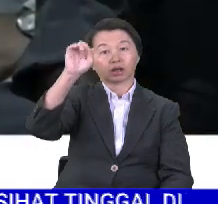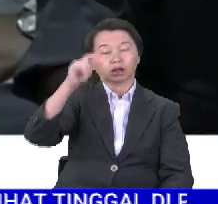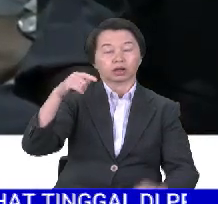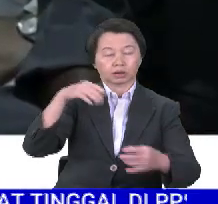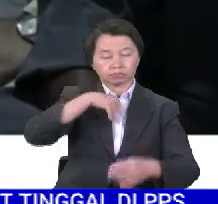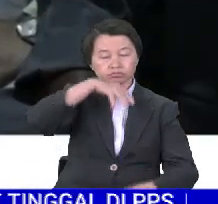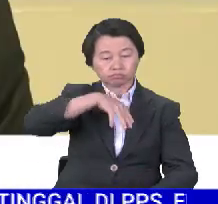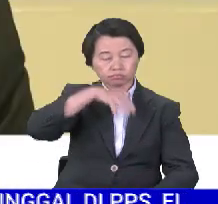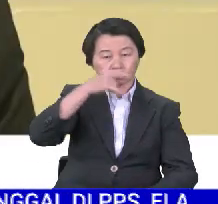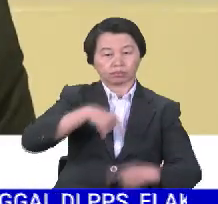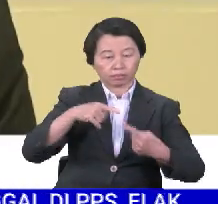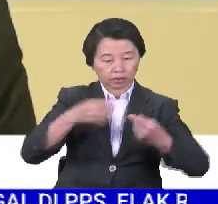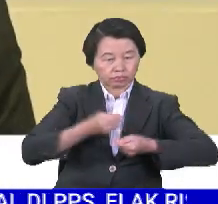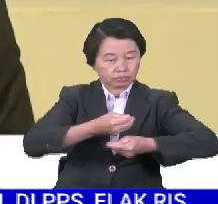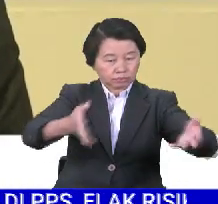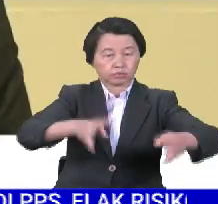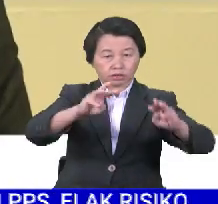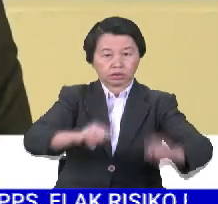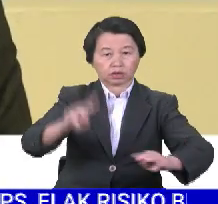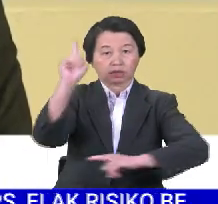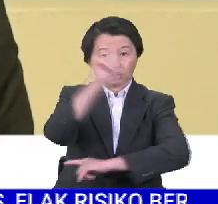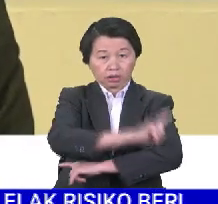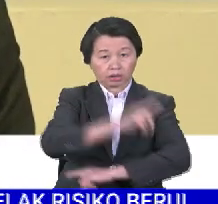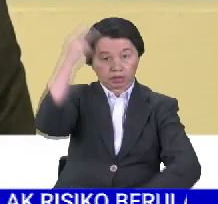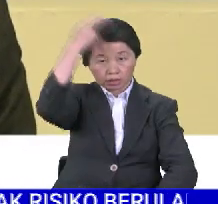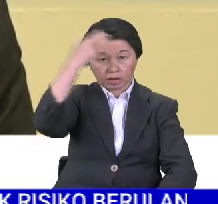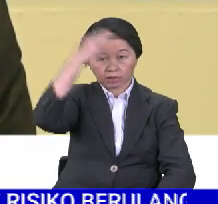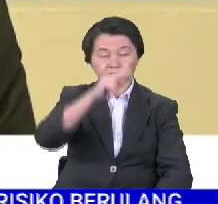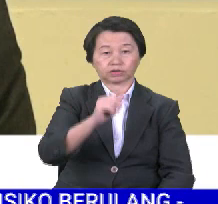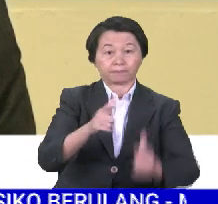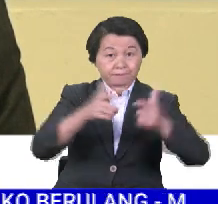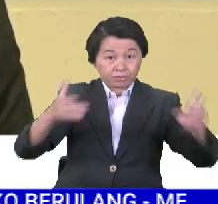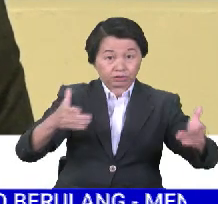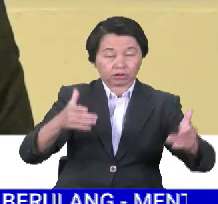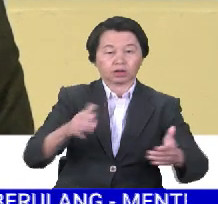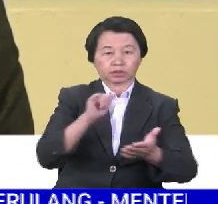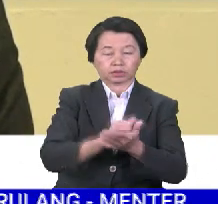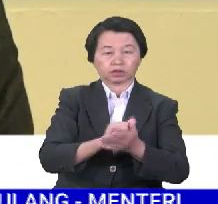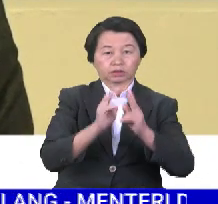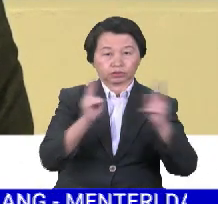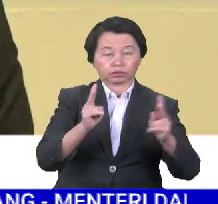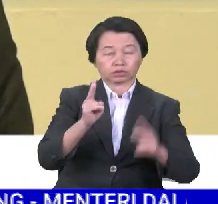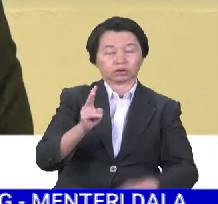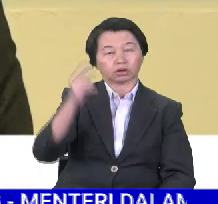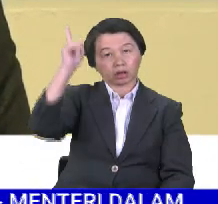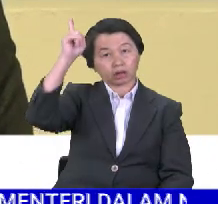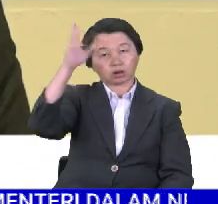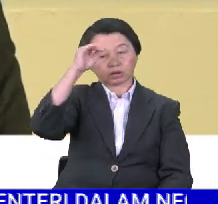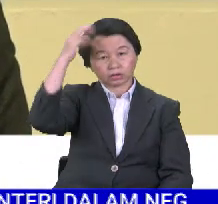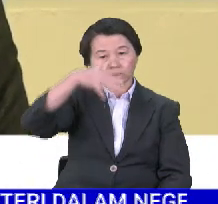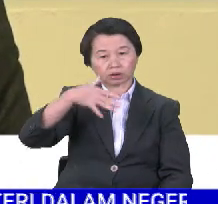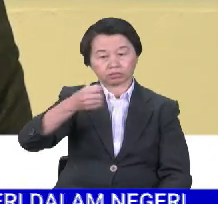kepada umat manusia pada hari Haji Akbar. Maka sesungguhnya Allah dan Rasulnya berlepas